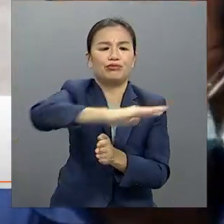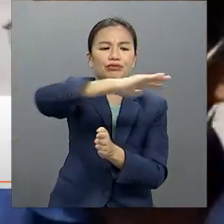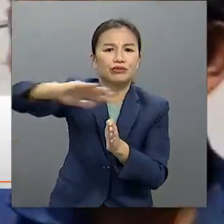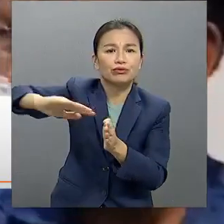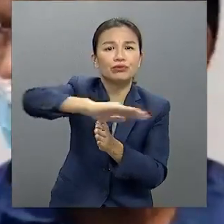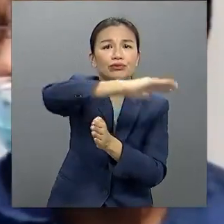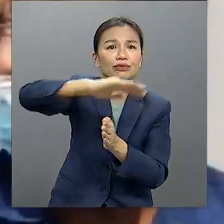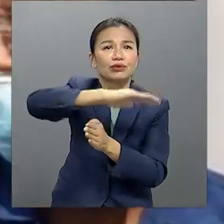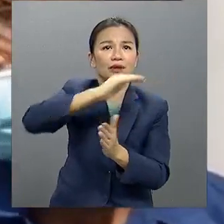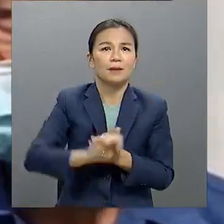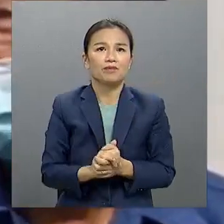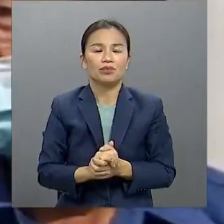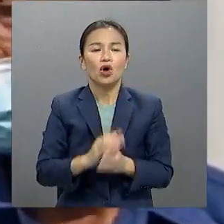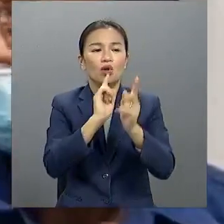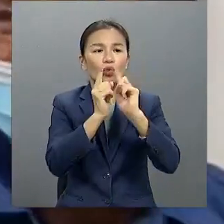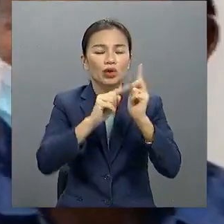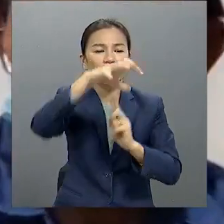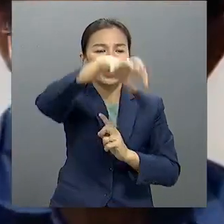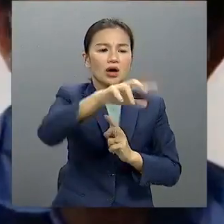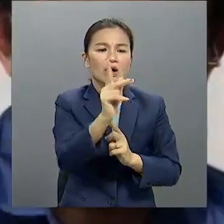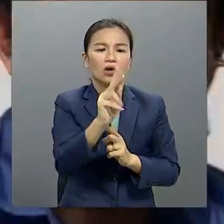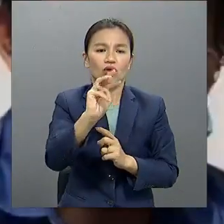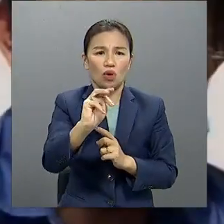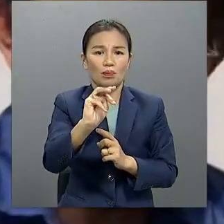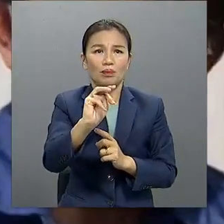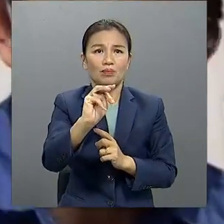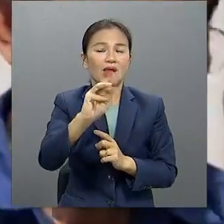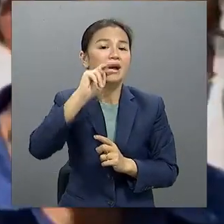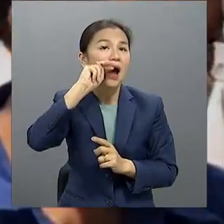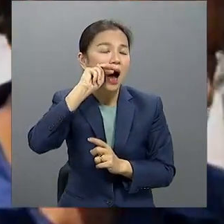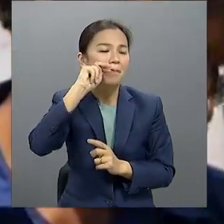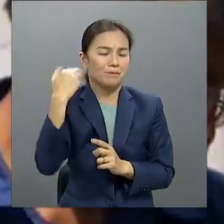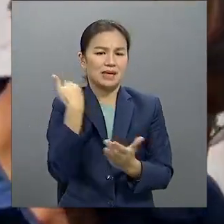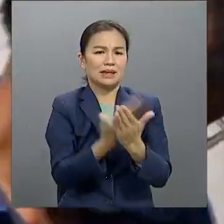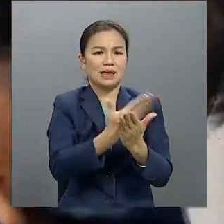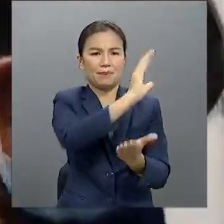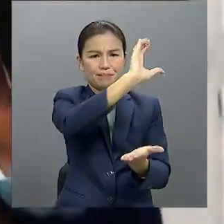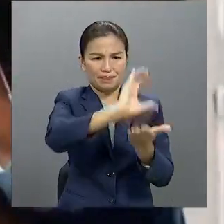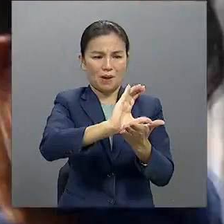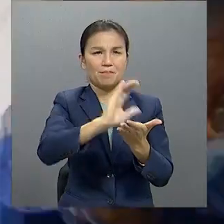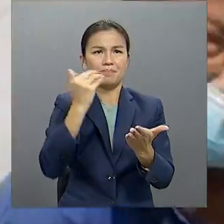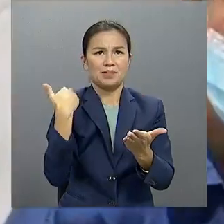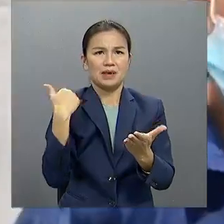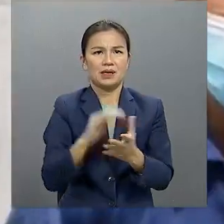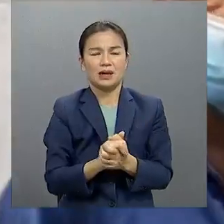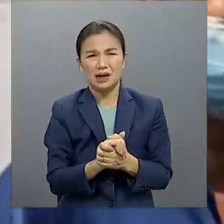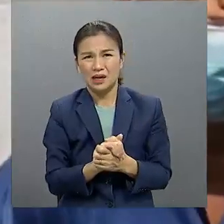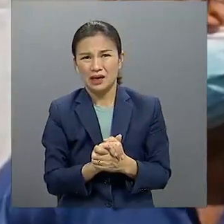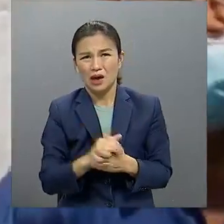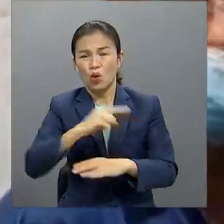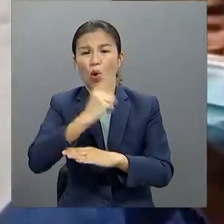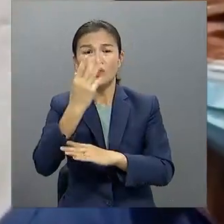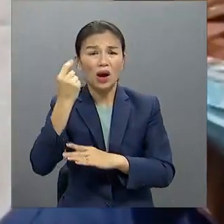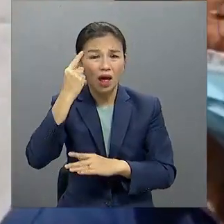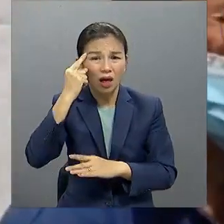กรมชนกรมชนก็ว่ามีงบจะมาบล็อกตรงนี้ให้อยู่พอเดือนนั้นที่ลงของวันที่เท่าไหร่ใครจำได้ไหมก็เ